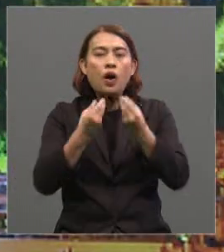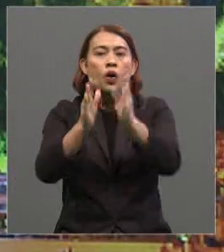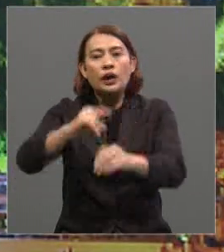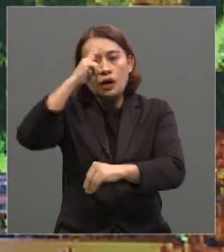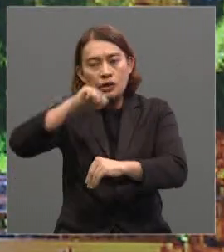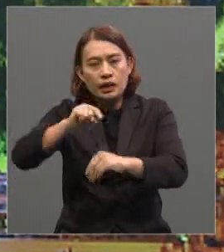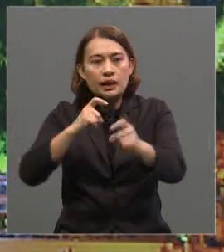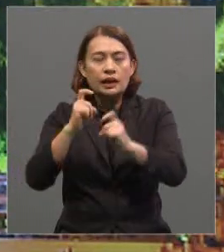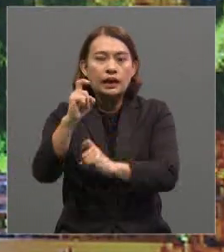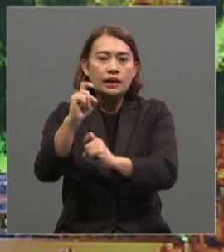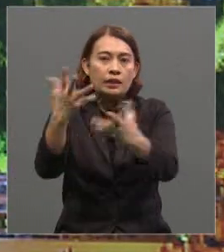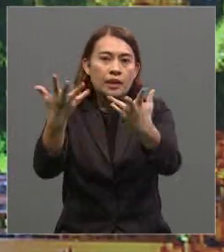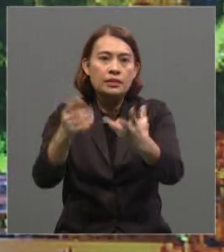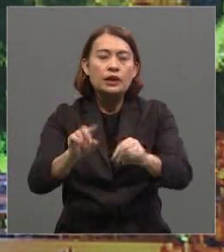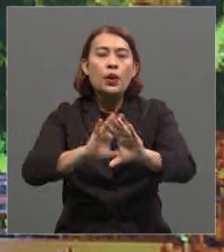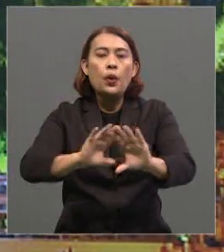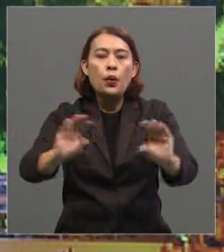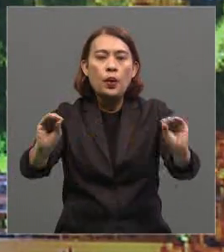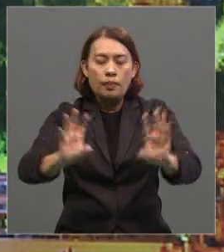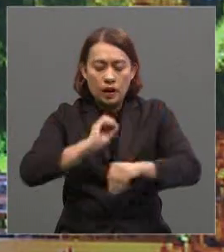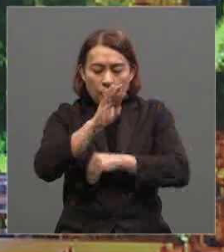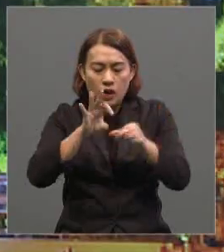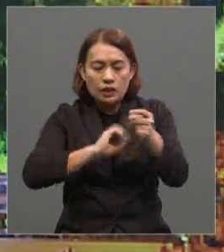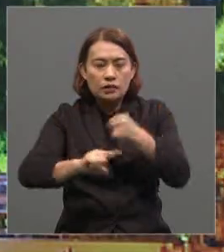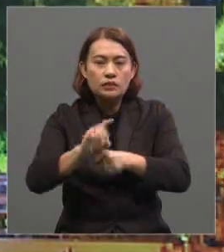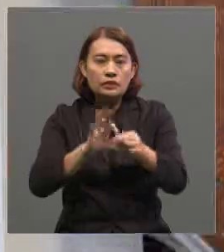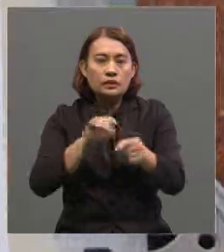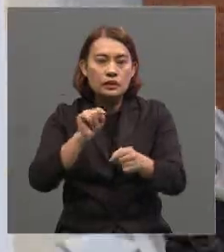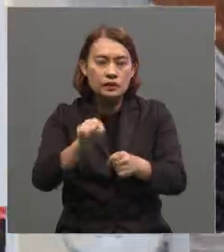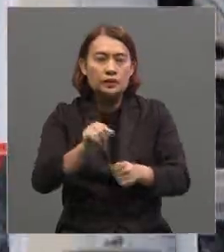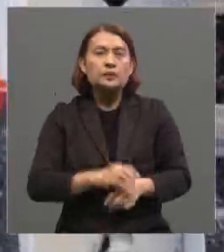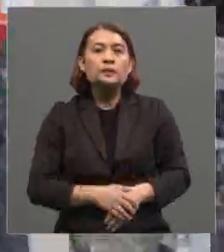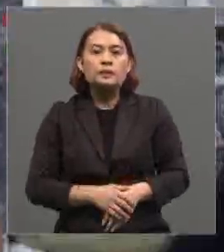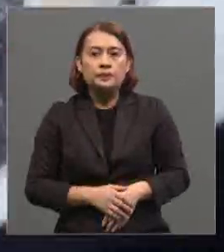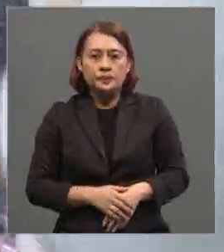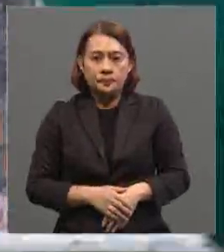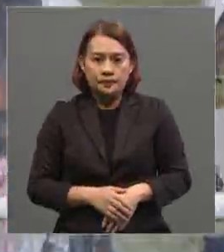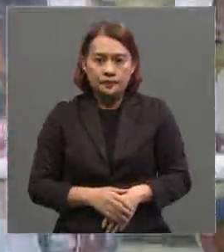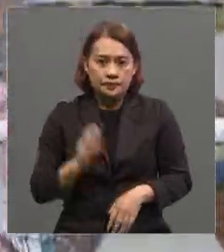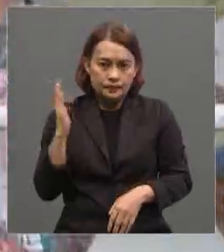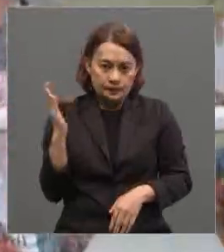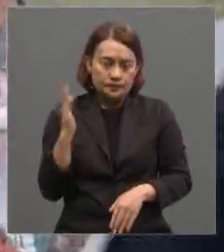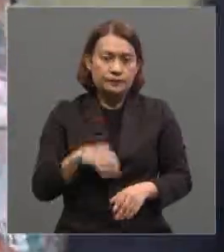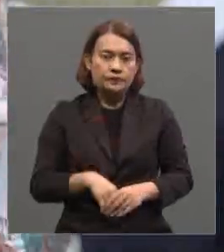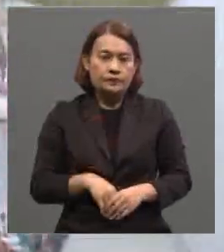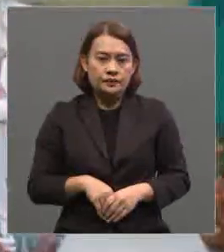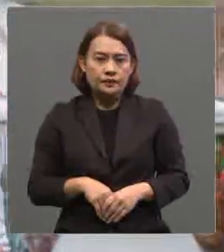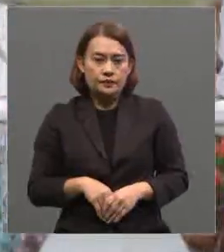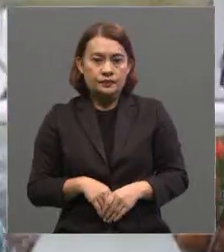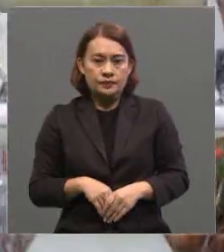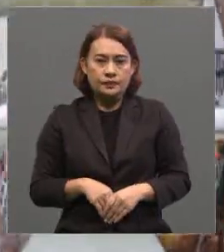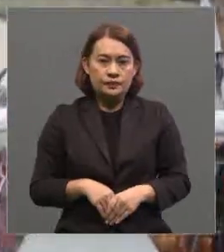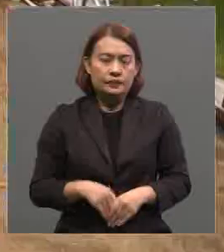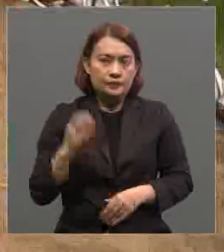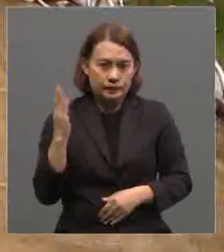อดภัยทุกคนและเกิดความปลอดภัยให้กับชาวปาเลสไตน์ด้วยครับโดยบรรยากาศนะครับที่มัสยิดกลางประจำจังหวัดปัตตานีนะครับ